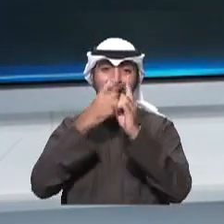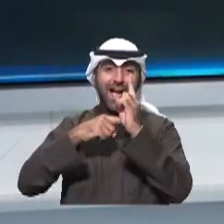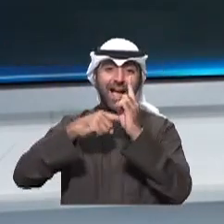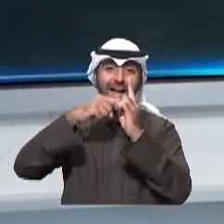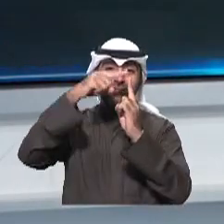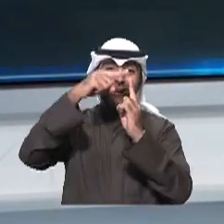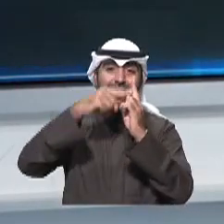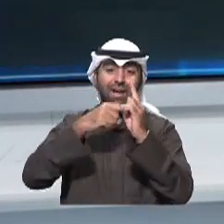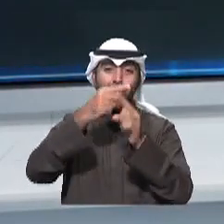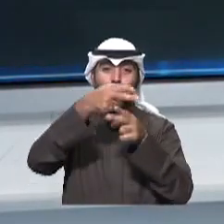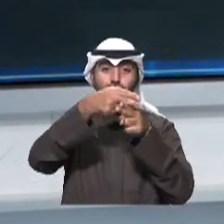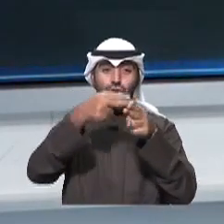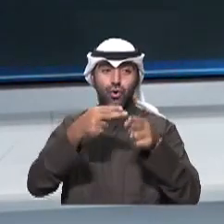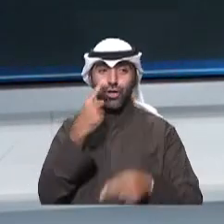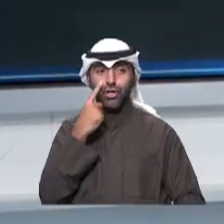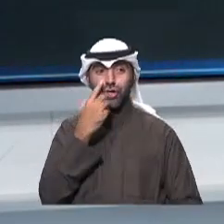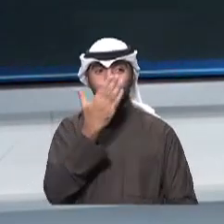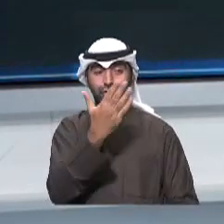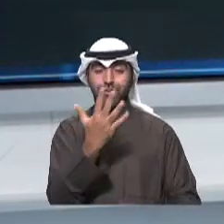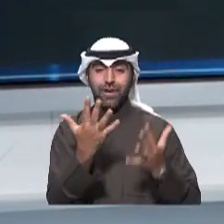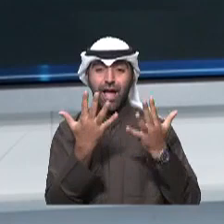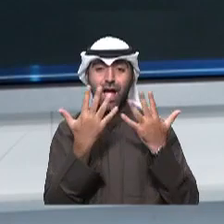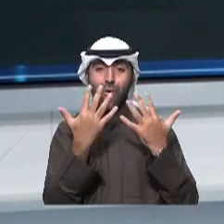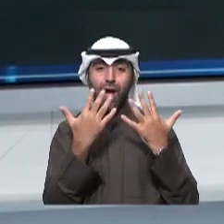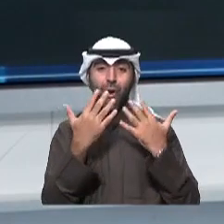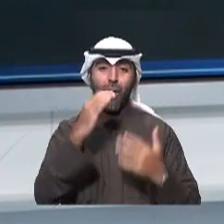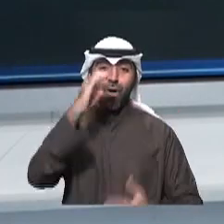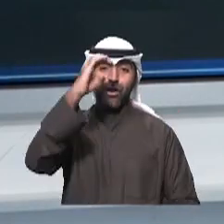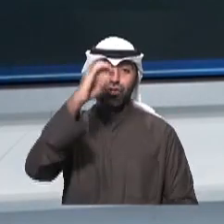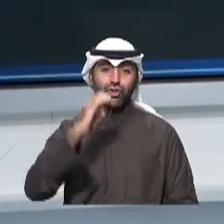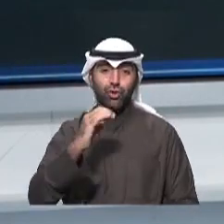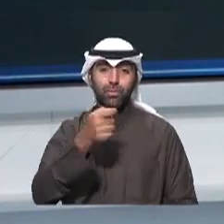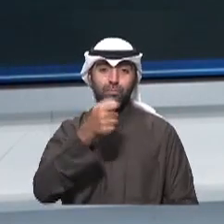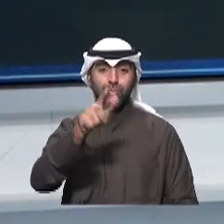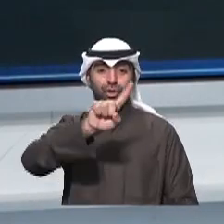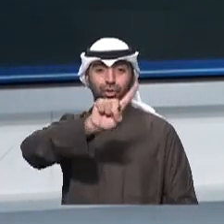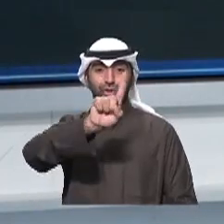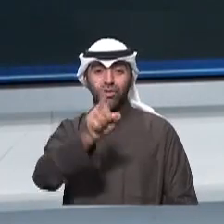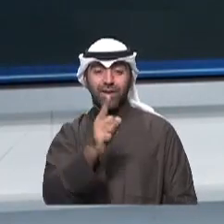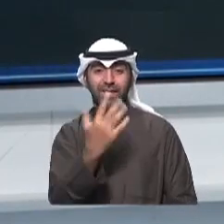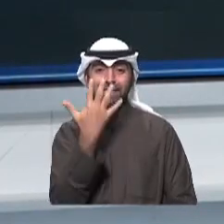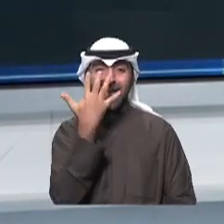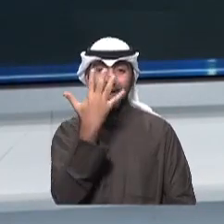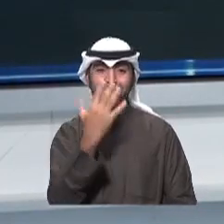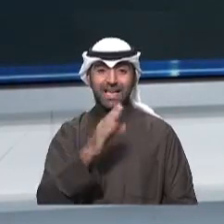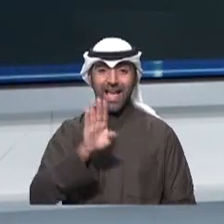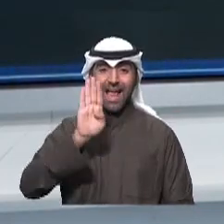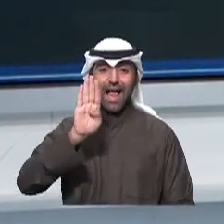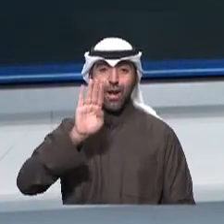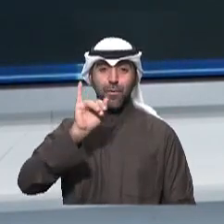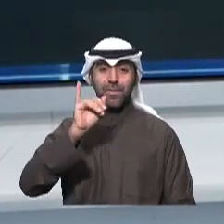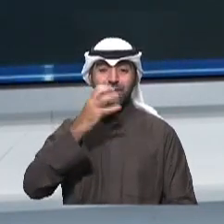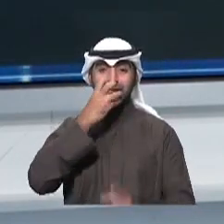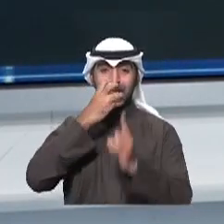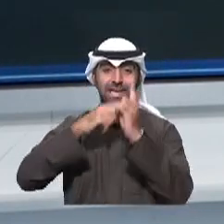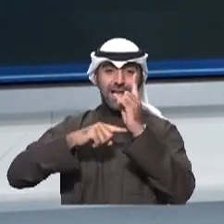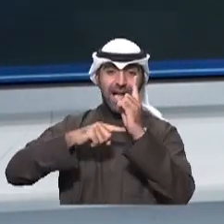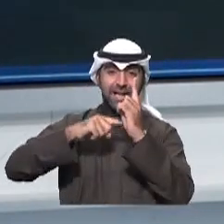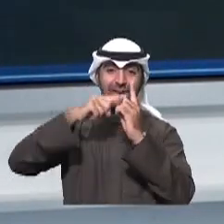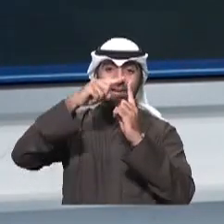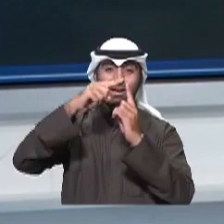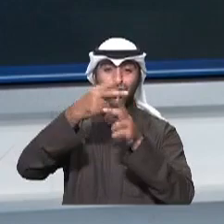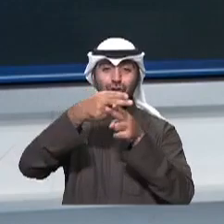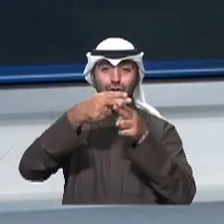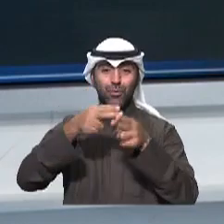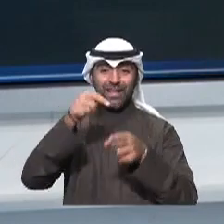غامة جزئيا ومعتدلة والرياح جنوبية سرعتها 5 كيلومتر في الساعة. درجة الحرارة الحالية 25 درجة مئوية، رطوبة